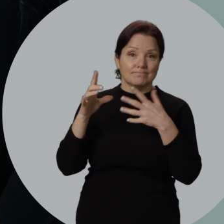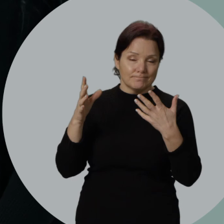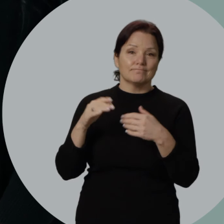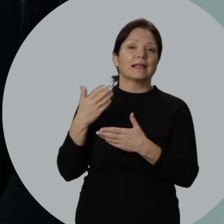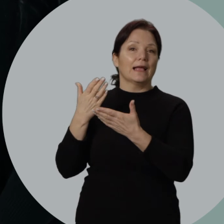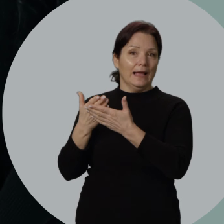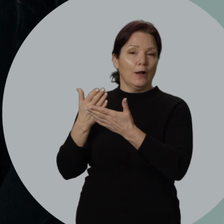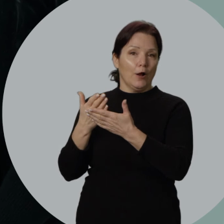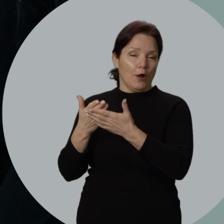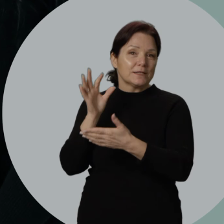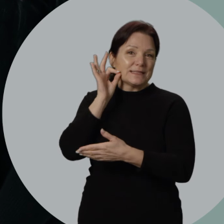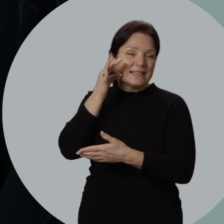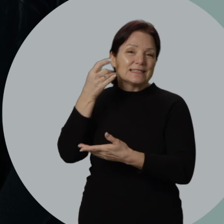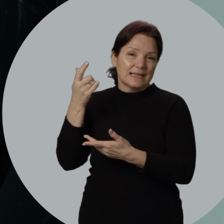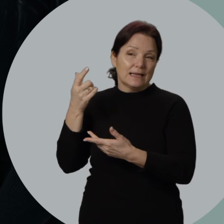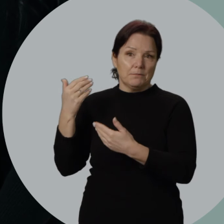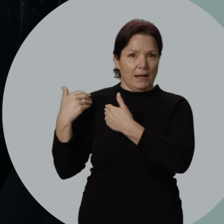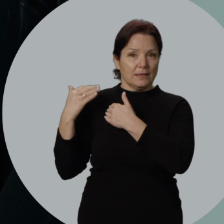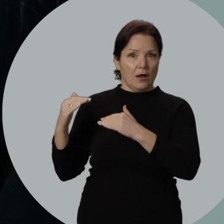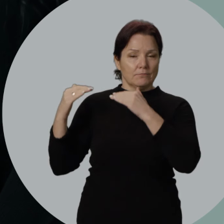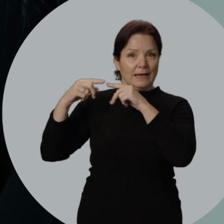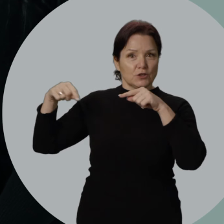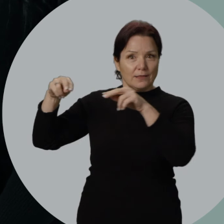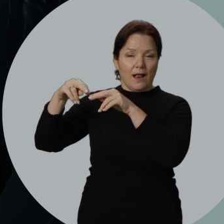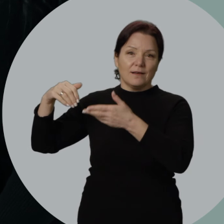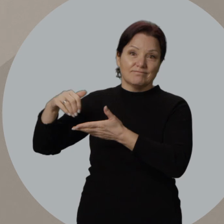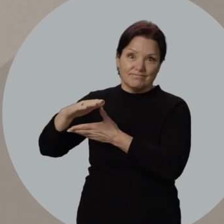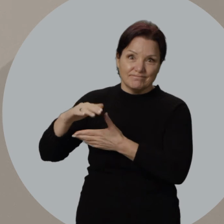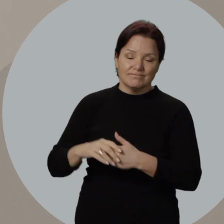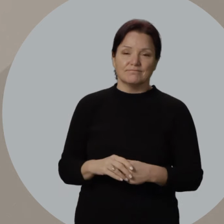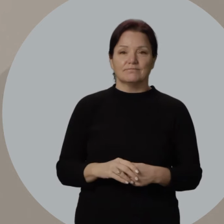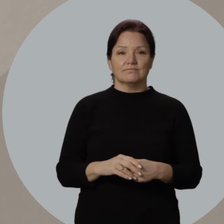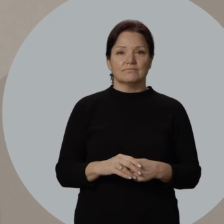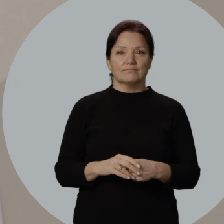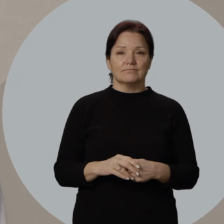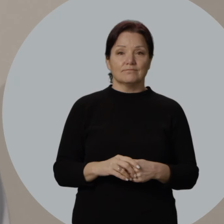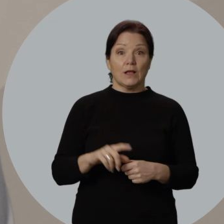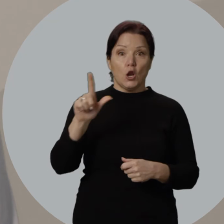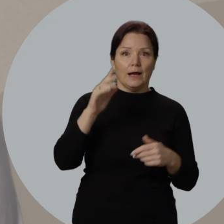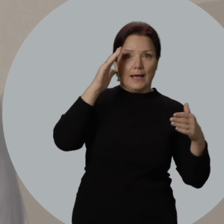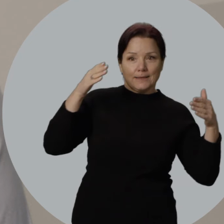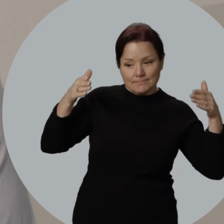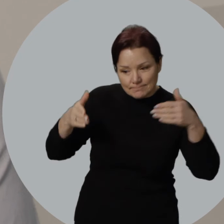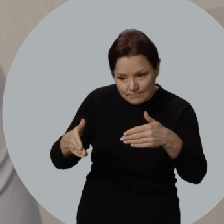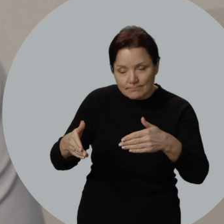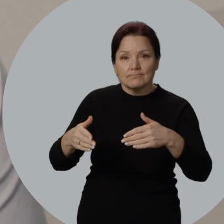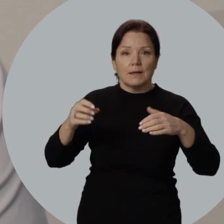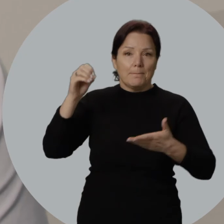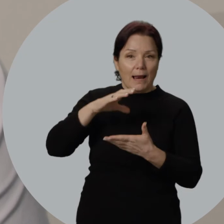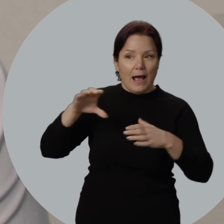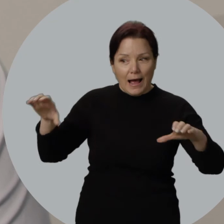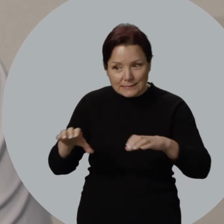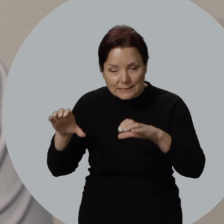-ce qu'elle a été suspendue d'une école spécialisée avec un mandat régional. On s'est mobilisés autour de l'Oréal. On a fait un plan